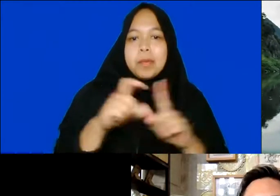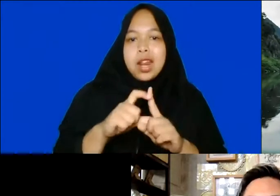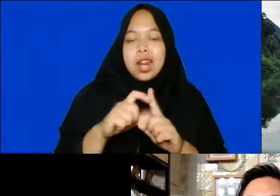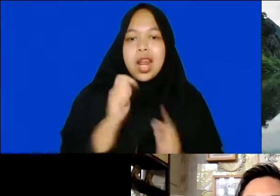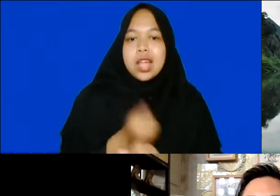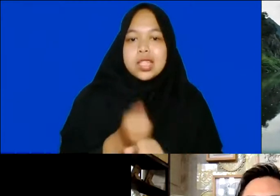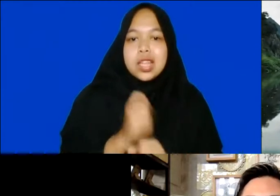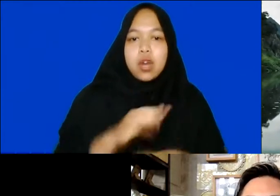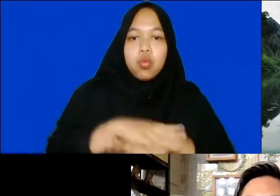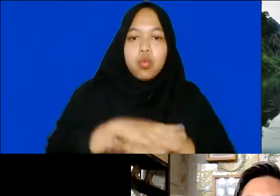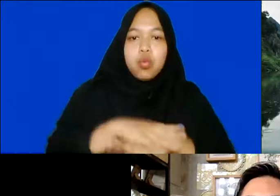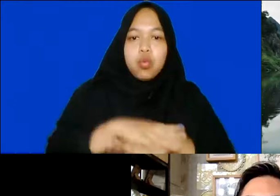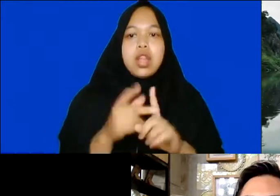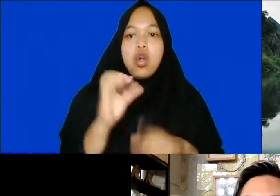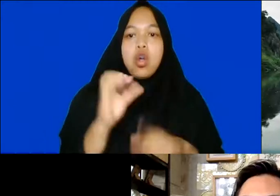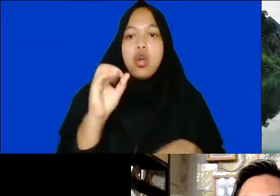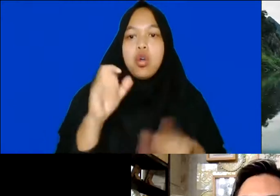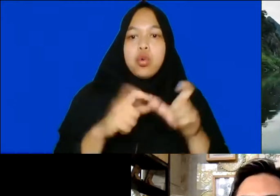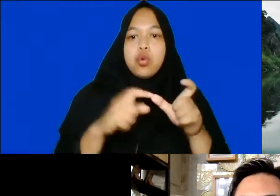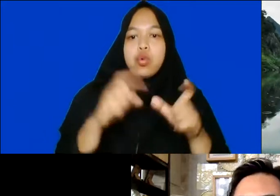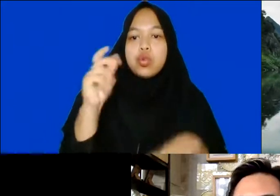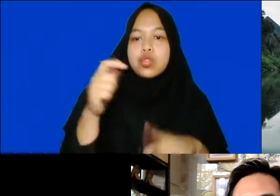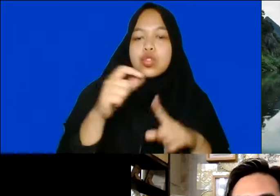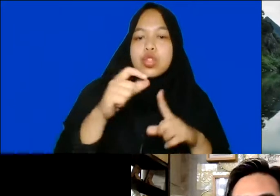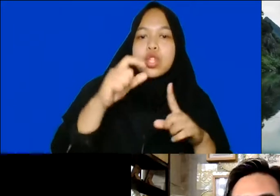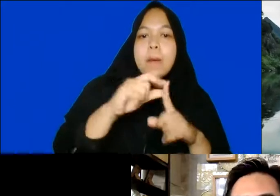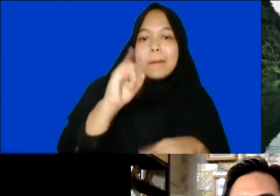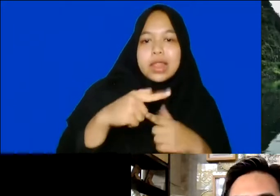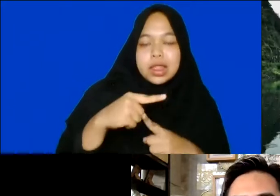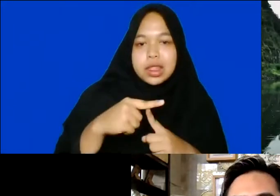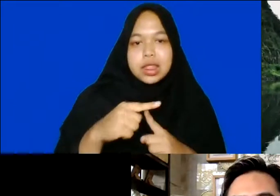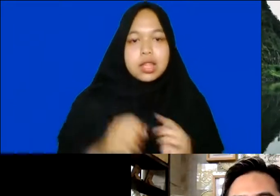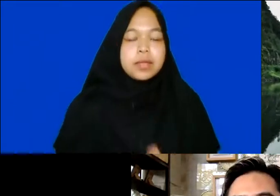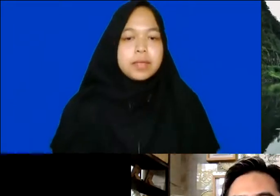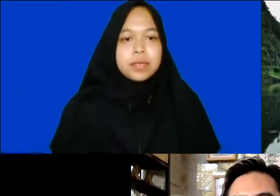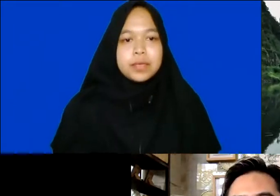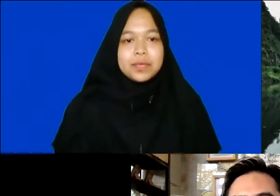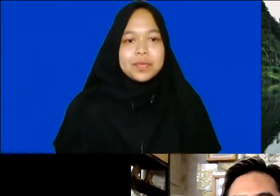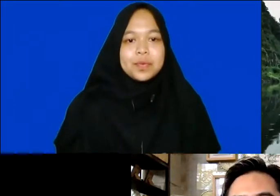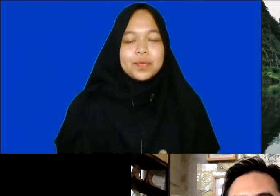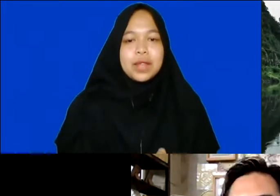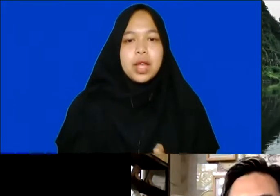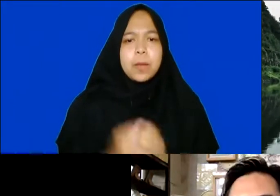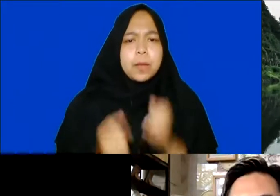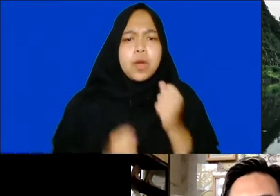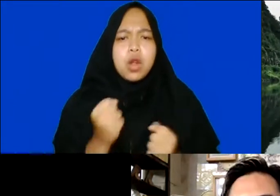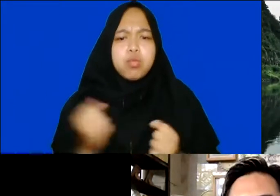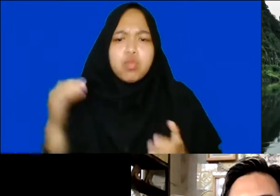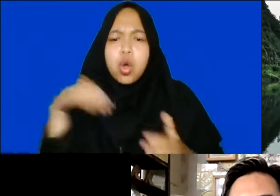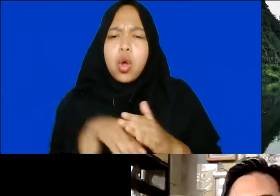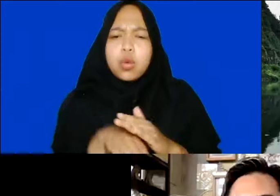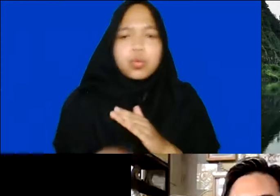ya, seperti yang sudah teman-teman lihat di layar kegiatan bincang online ini, dan berperan langsung dari proses produksinya